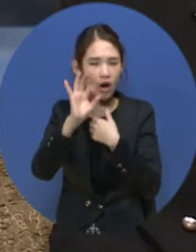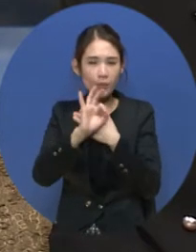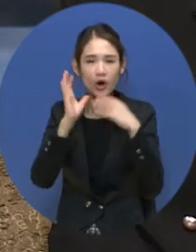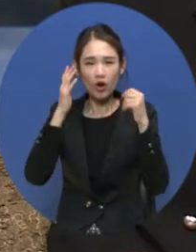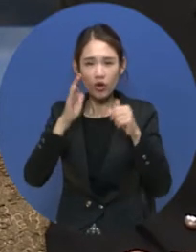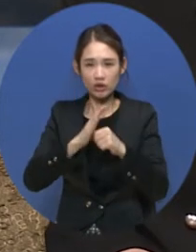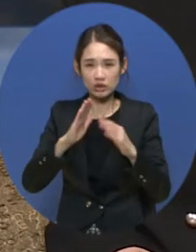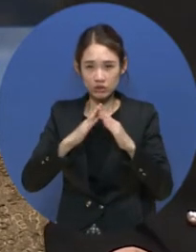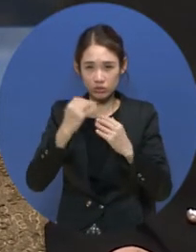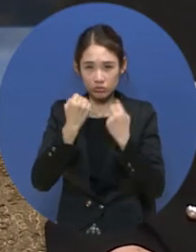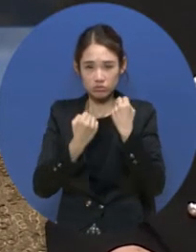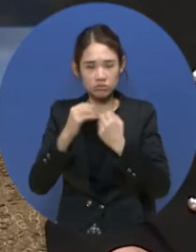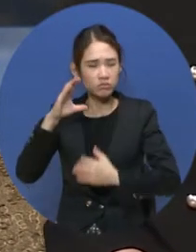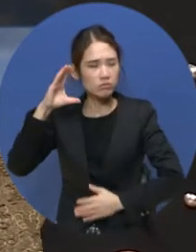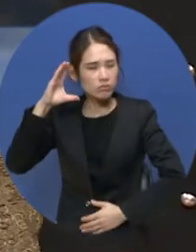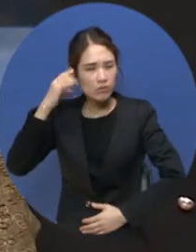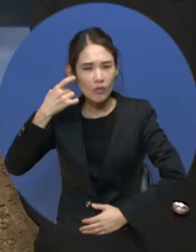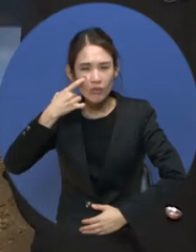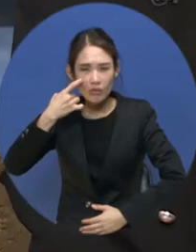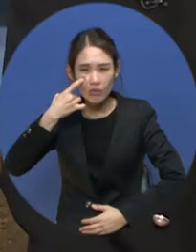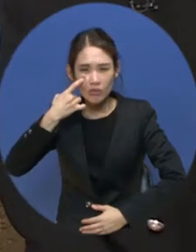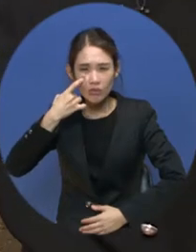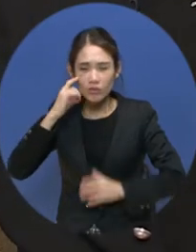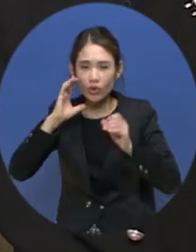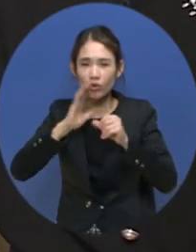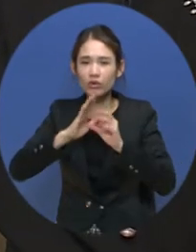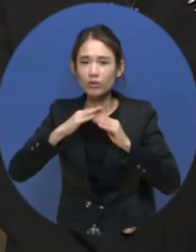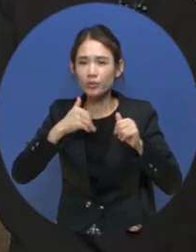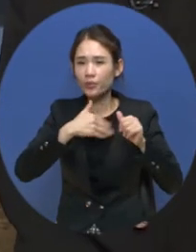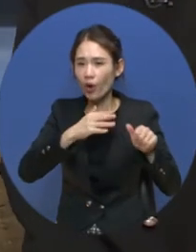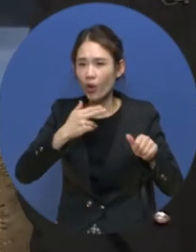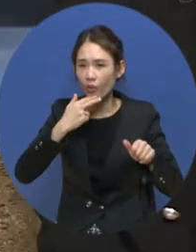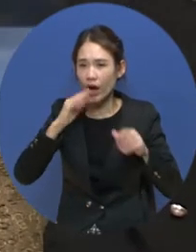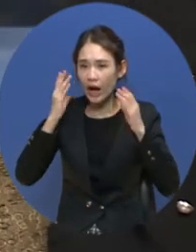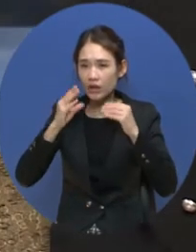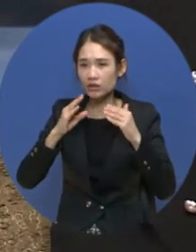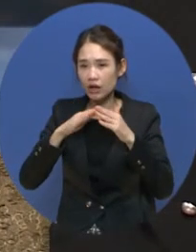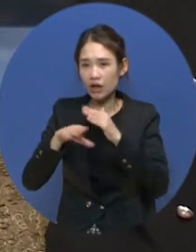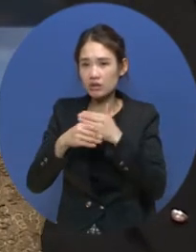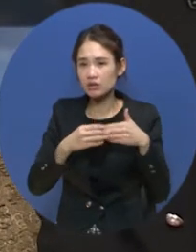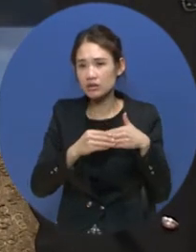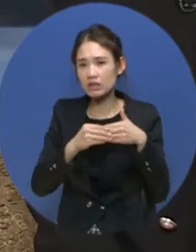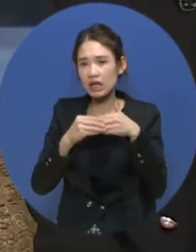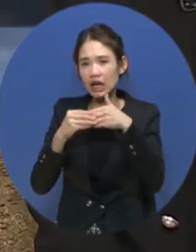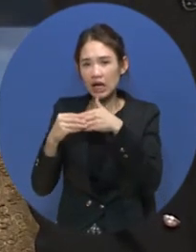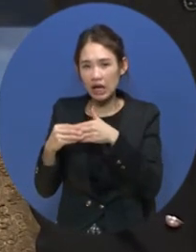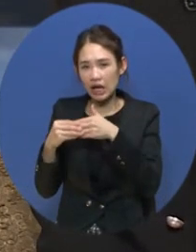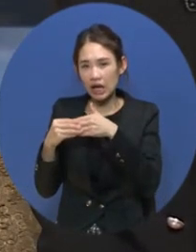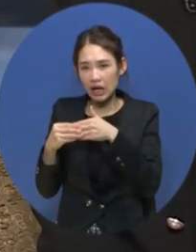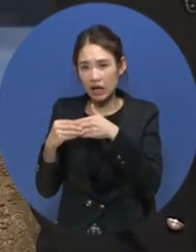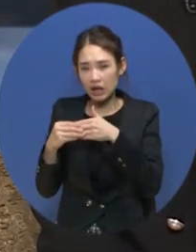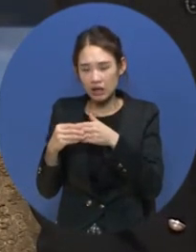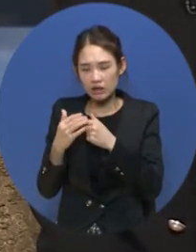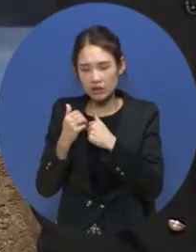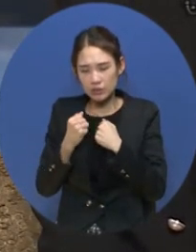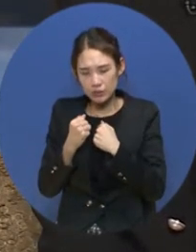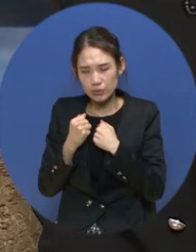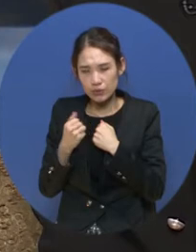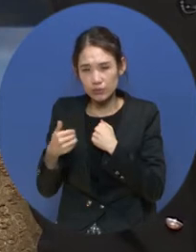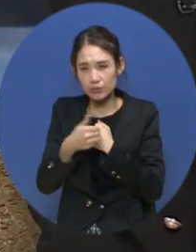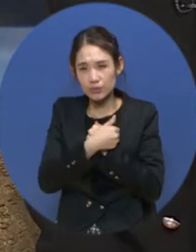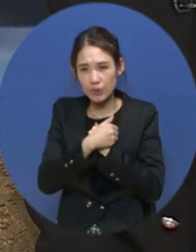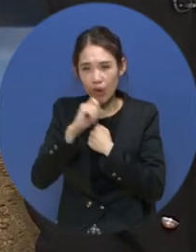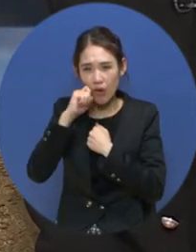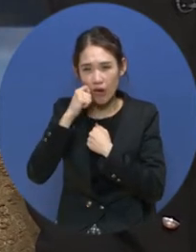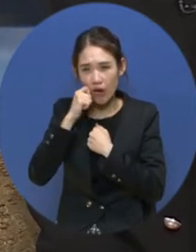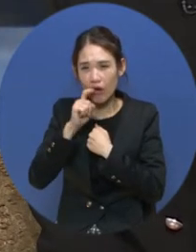제가 말씀들을 들어보니까 어린이집에 안 보내고 아이를 가정에서 데리고 있으면서 어려움을 많이 호소를 하셔요. 네. 예, 그렇다